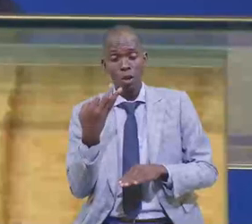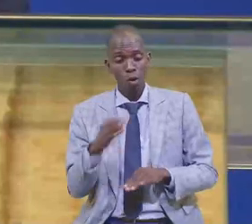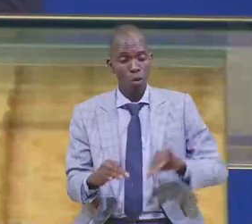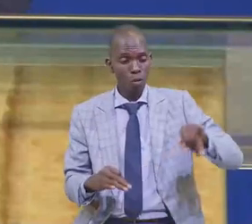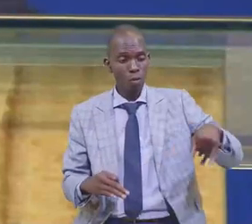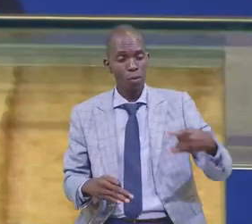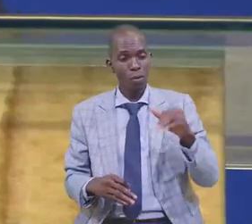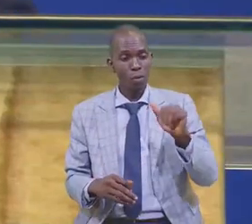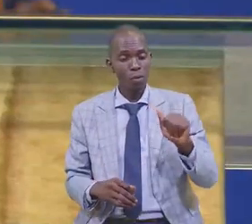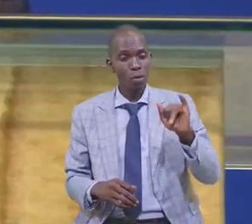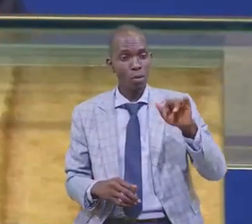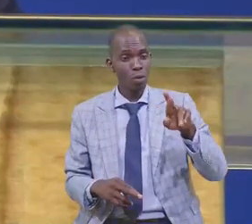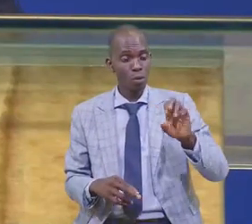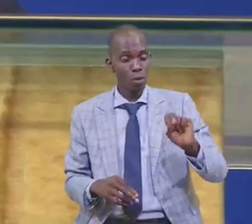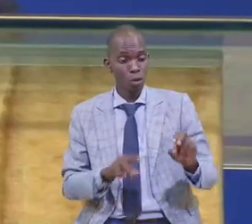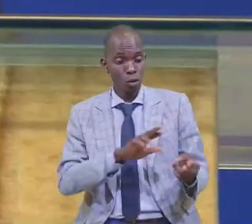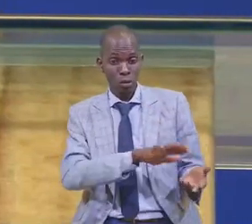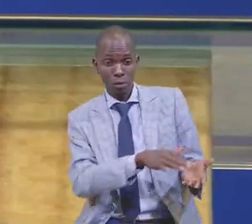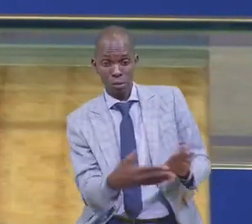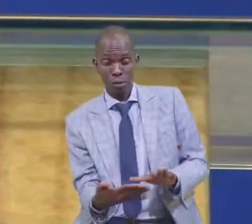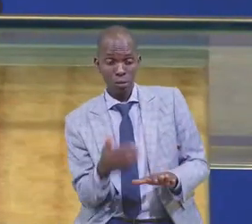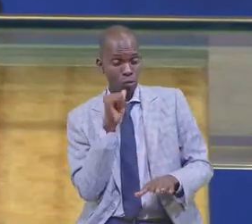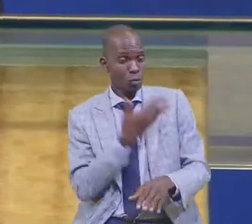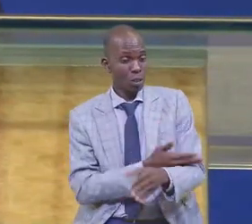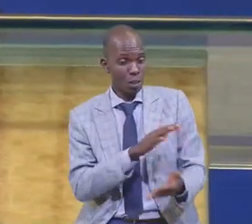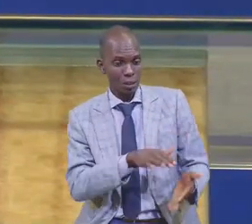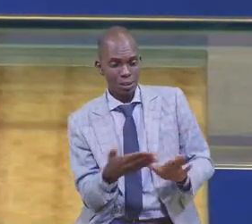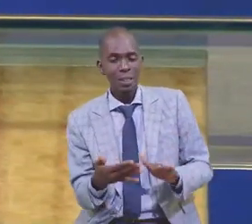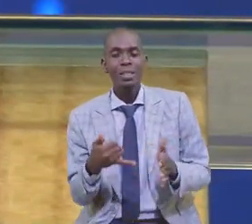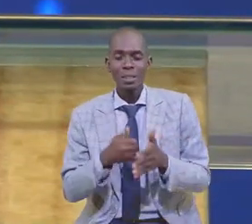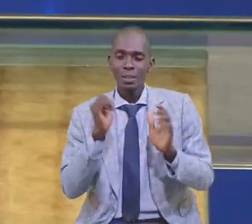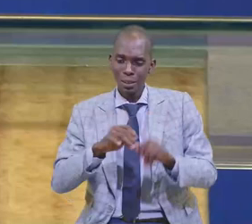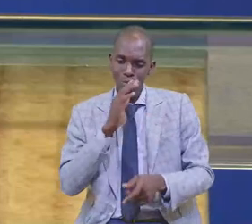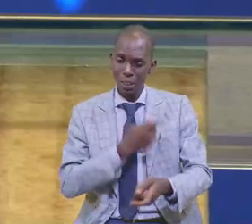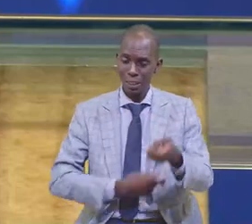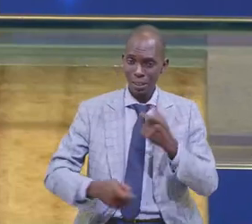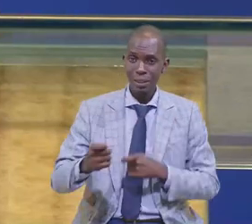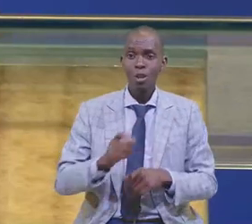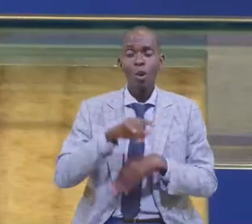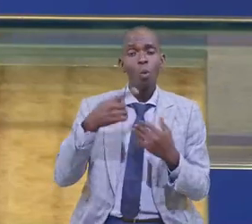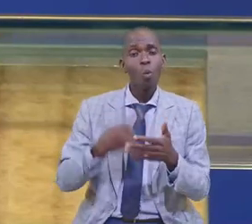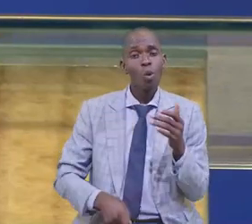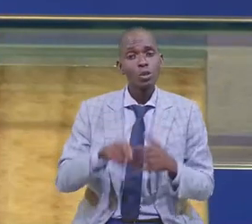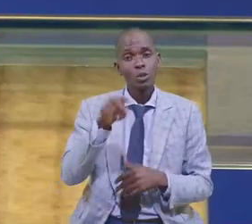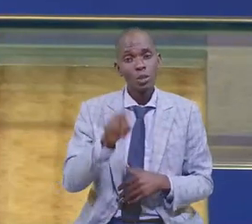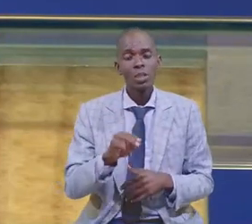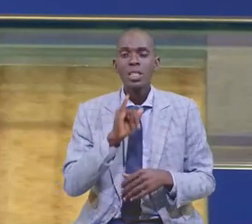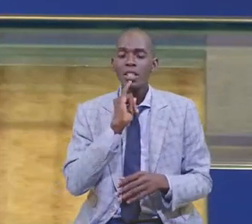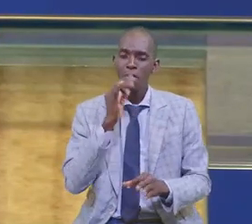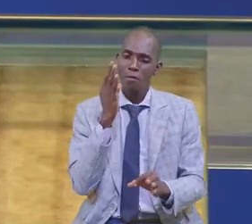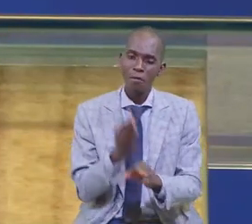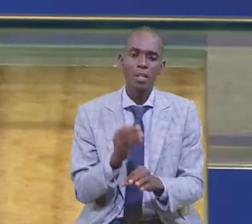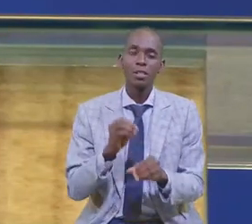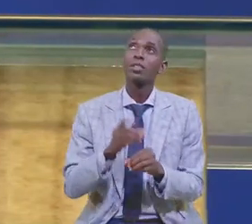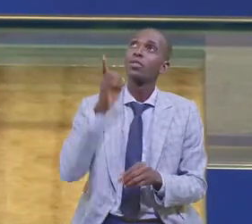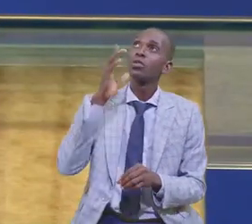de la fille de Jairus sera révoquée, inversée. Tout ce dont vous avez besoin, c'est la foi en Dieu.